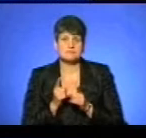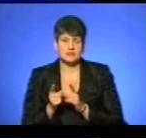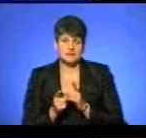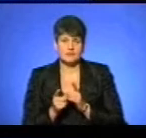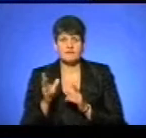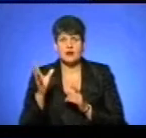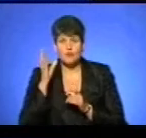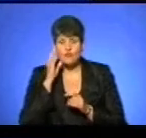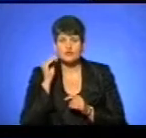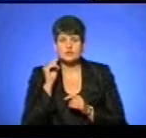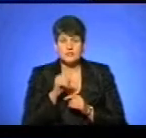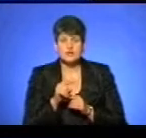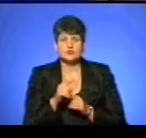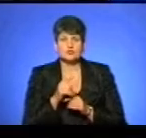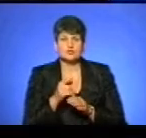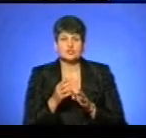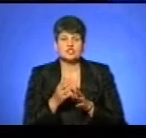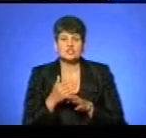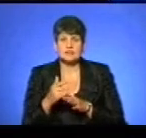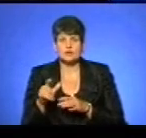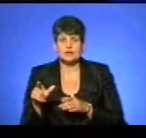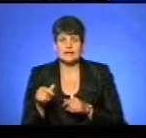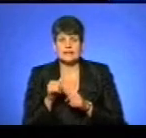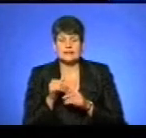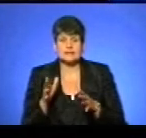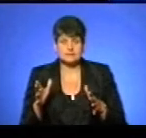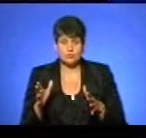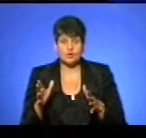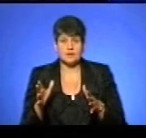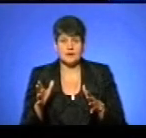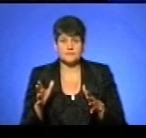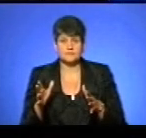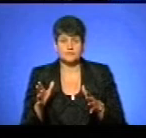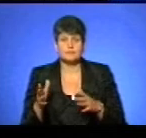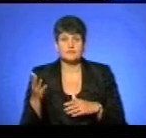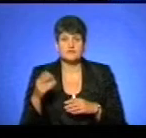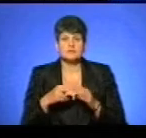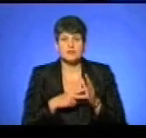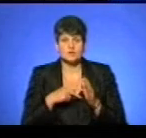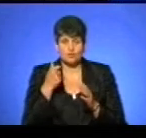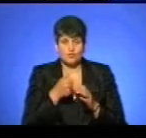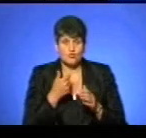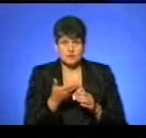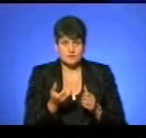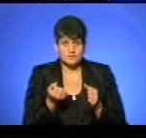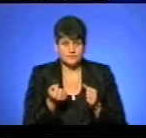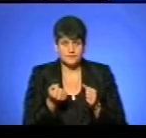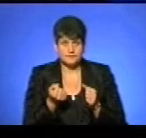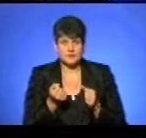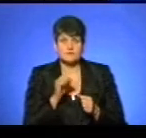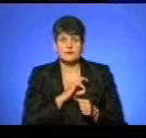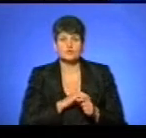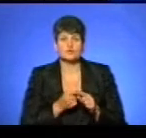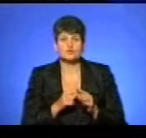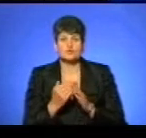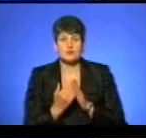Враховуючи те, що певна частина людей не змогла через обмеженість коштів обласного бюджету в 17-му році скористатися